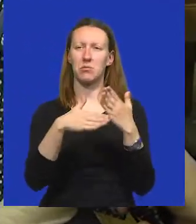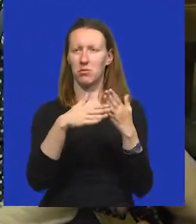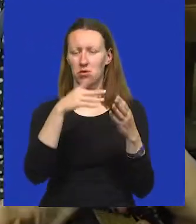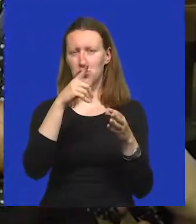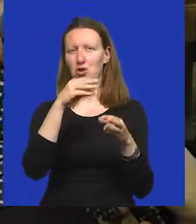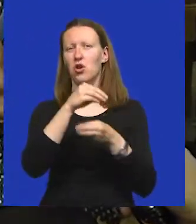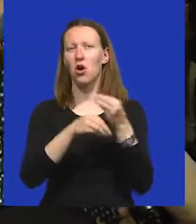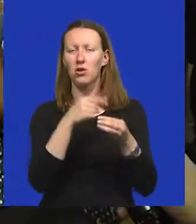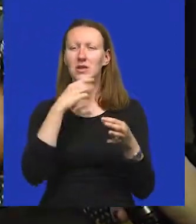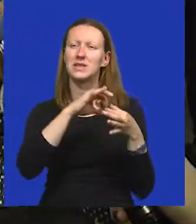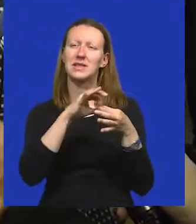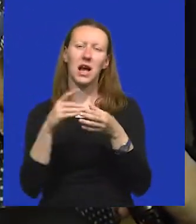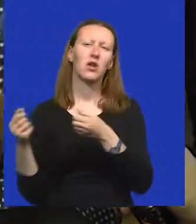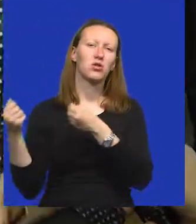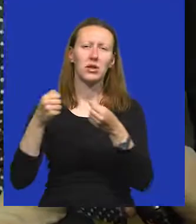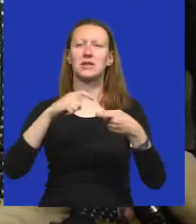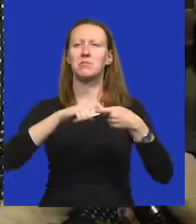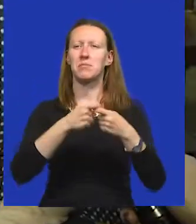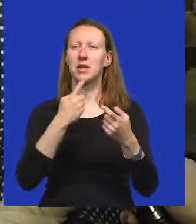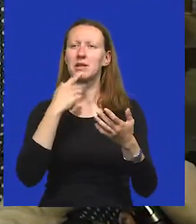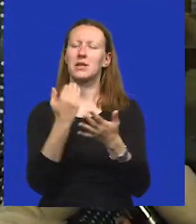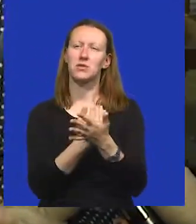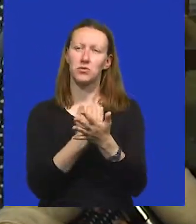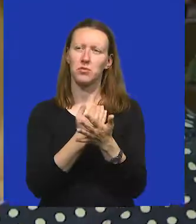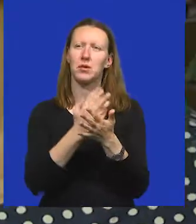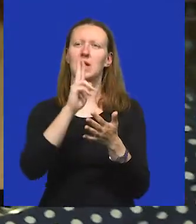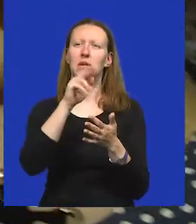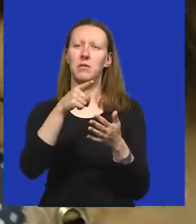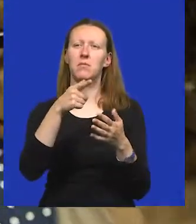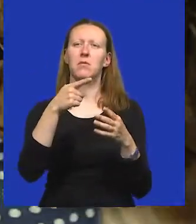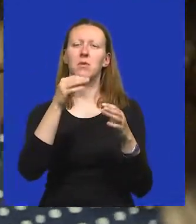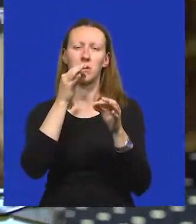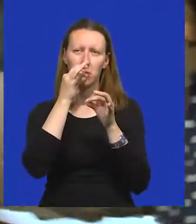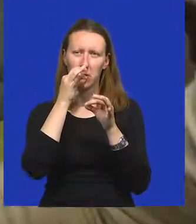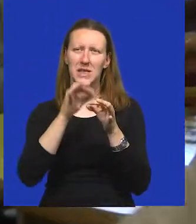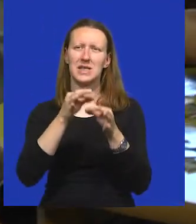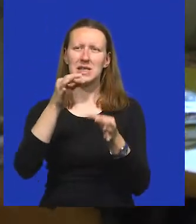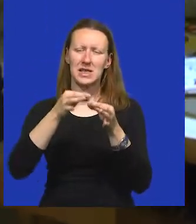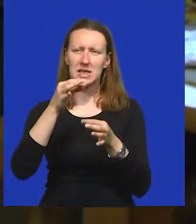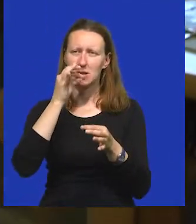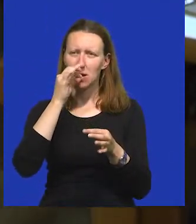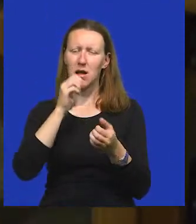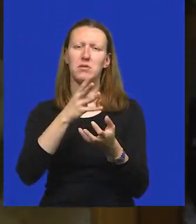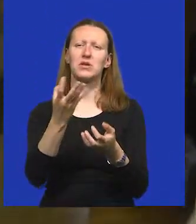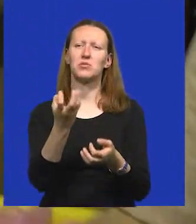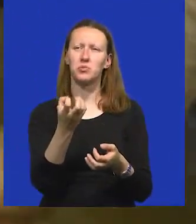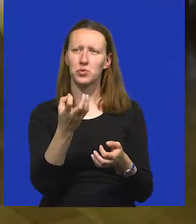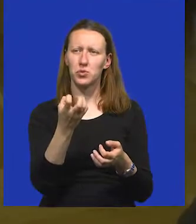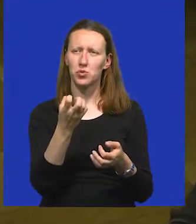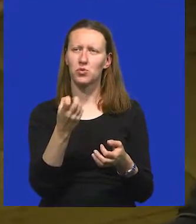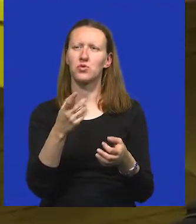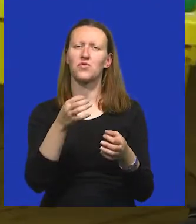con l'aiuto dei genitori che di continuo ci portano materiale di recupero. Abbiamo delle canucce, varie